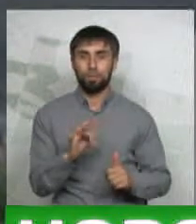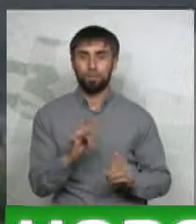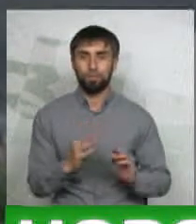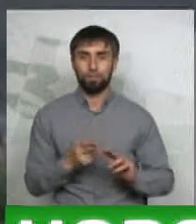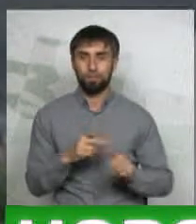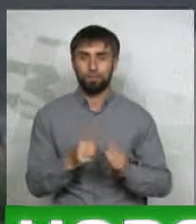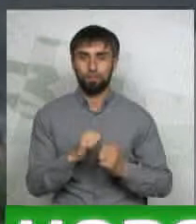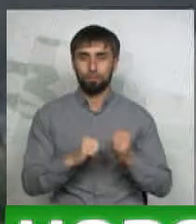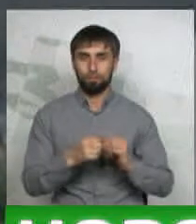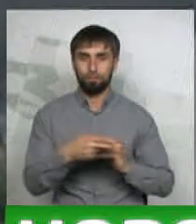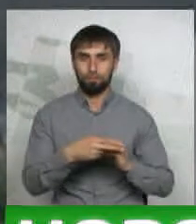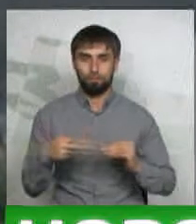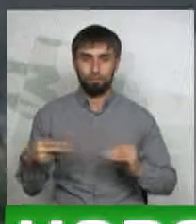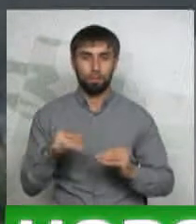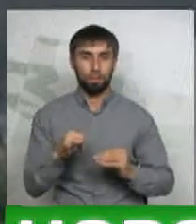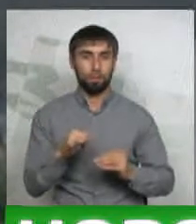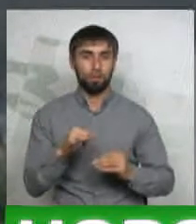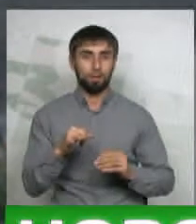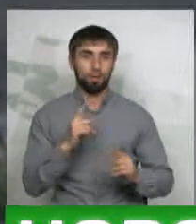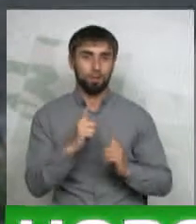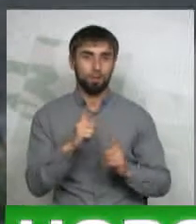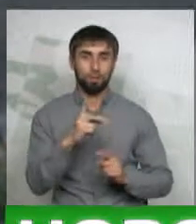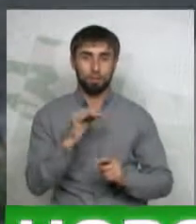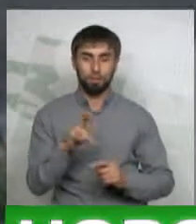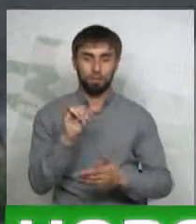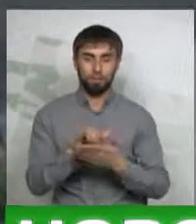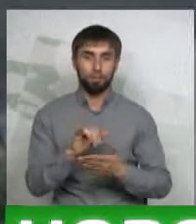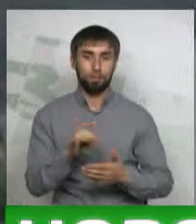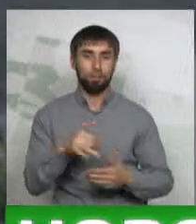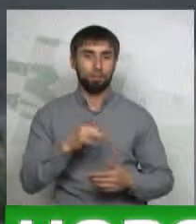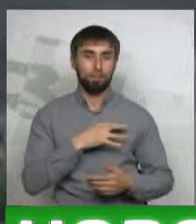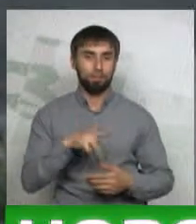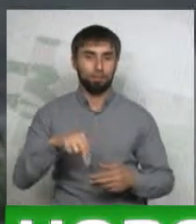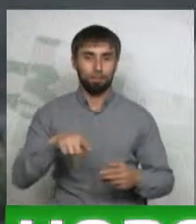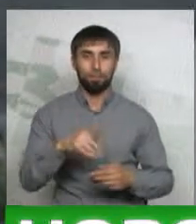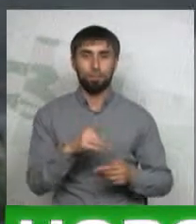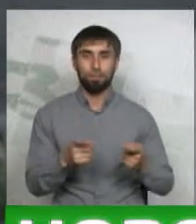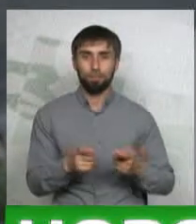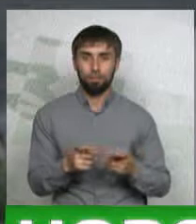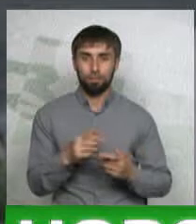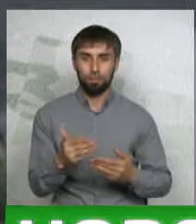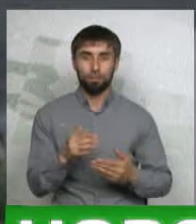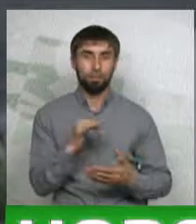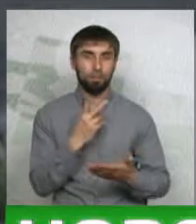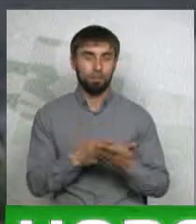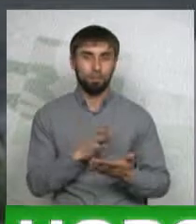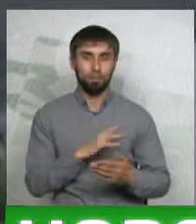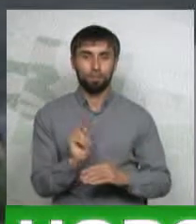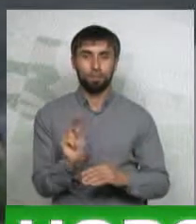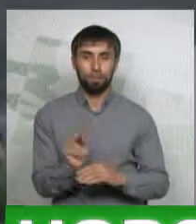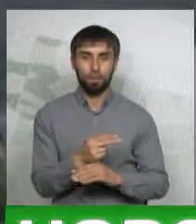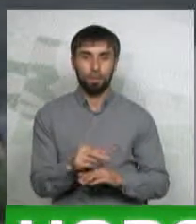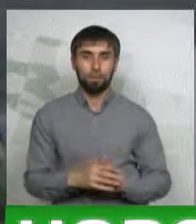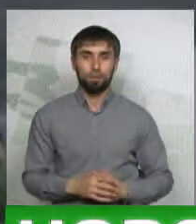того, дорожные знаки, разметка из пластика. Была предусмотрена